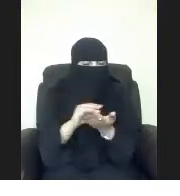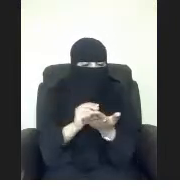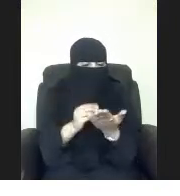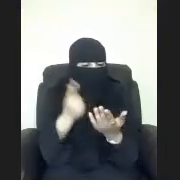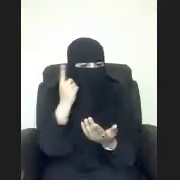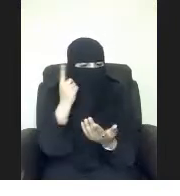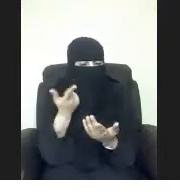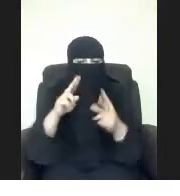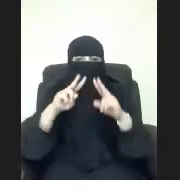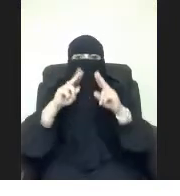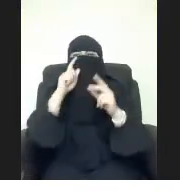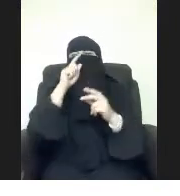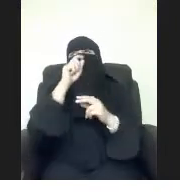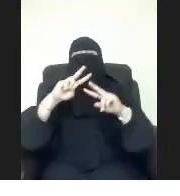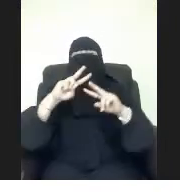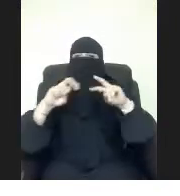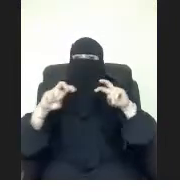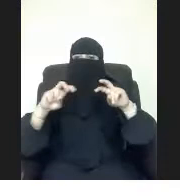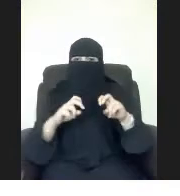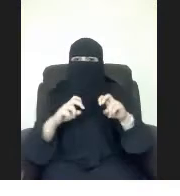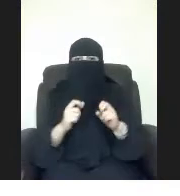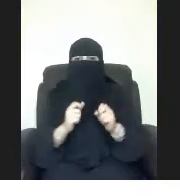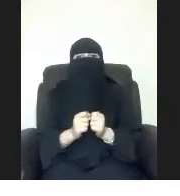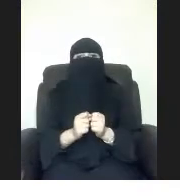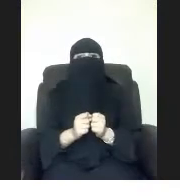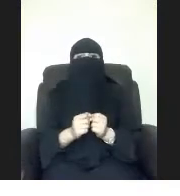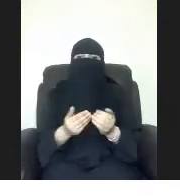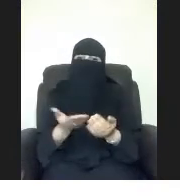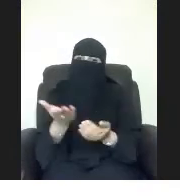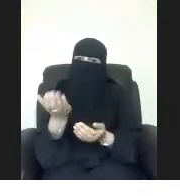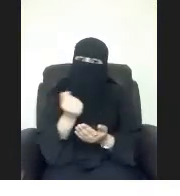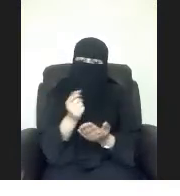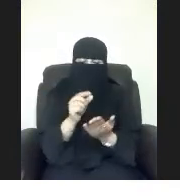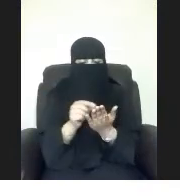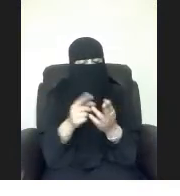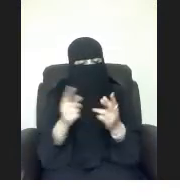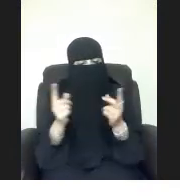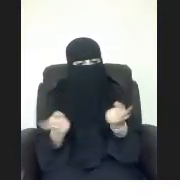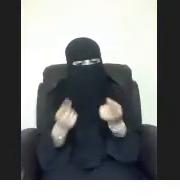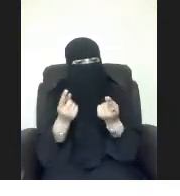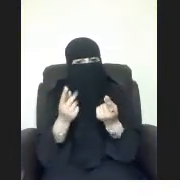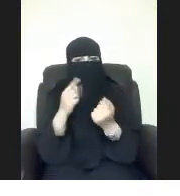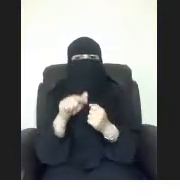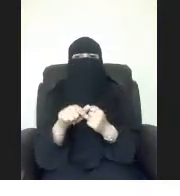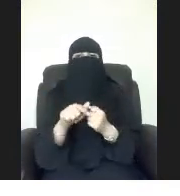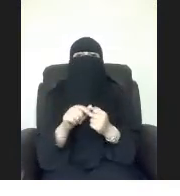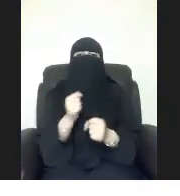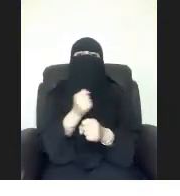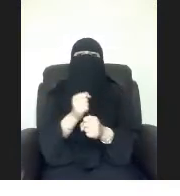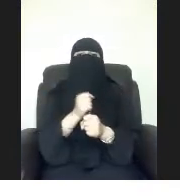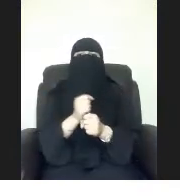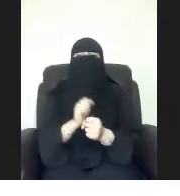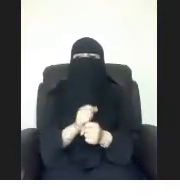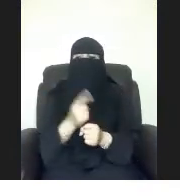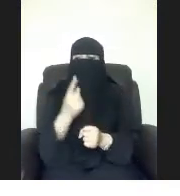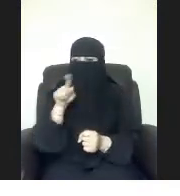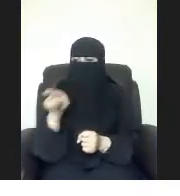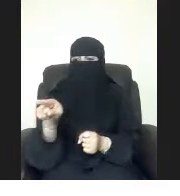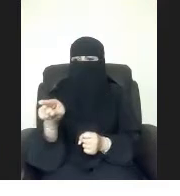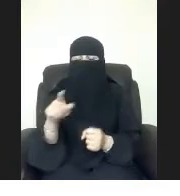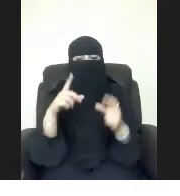بعملية الاستدلال العلمي. هذه مثالين، مثال هذا الأول